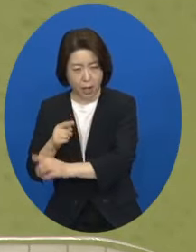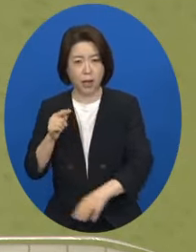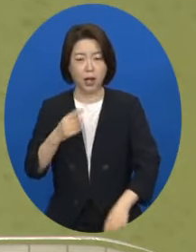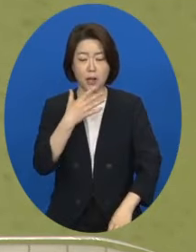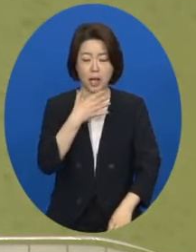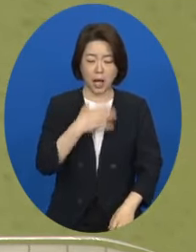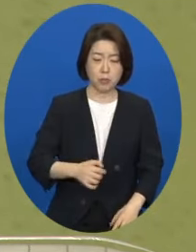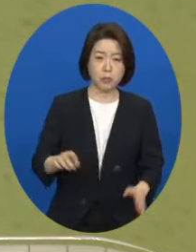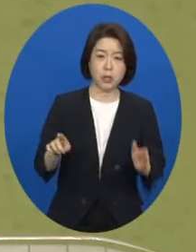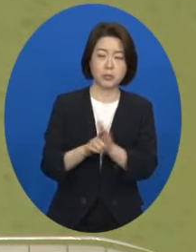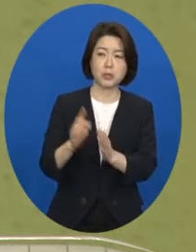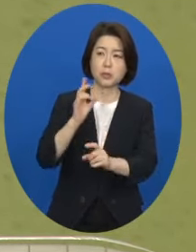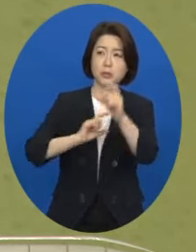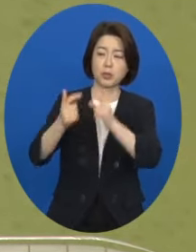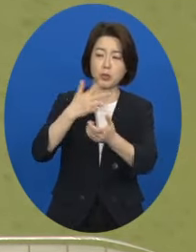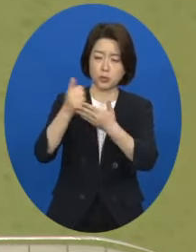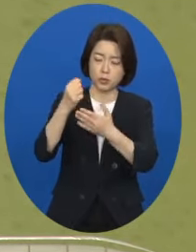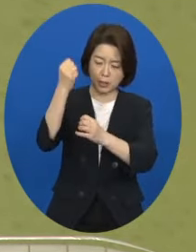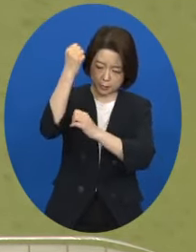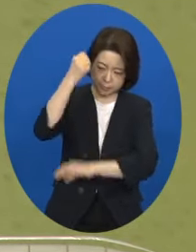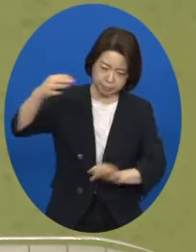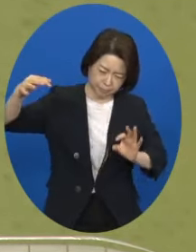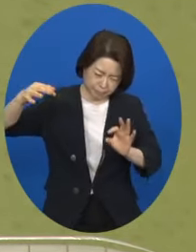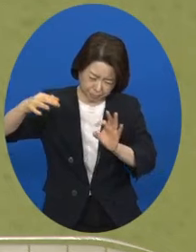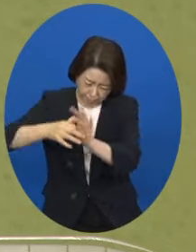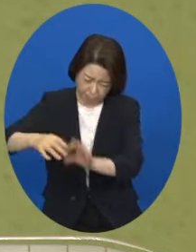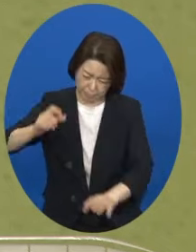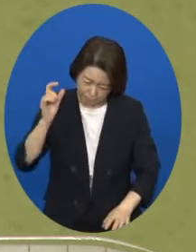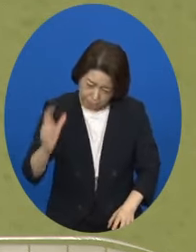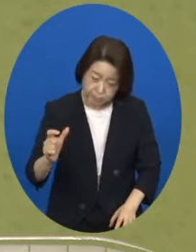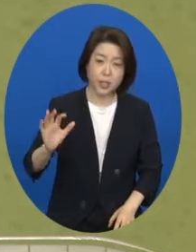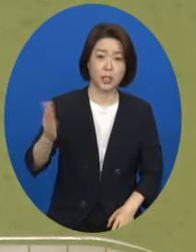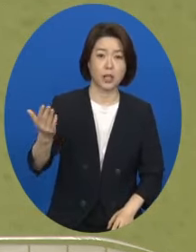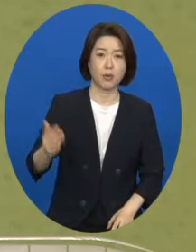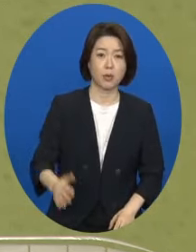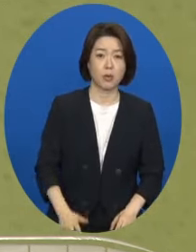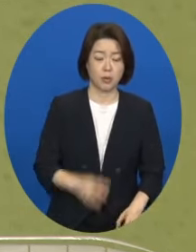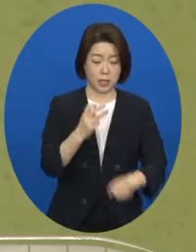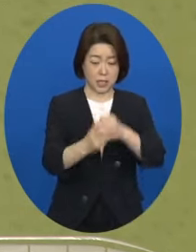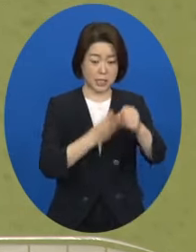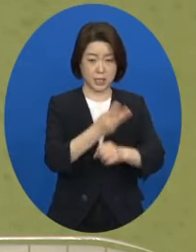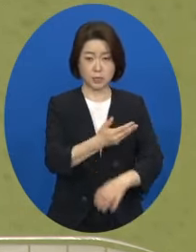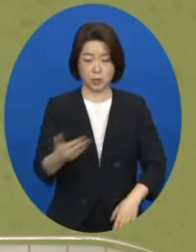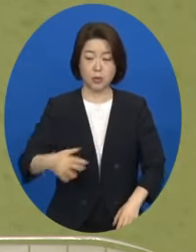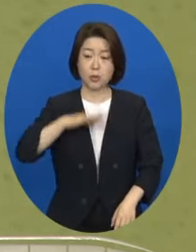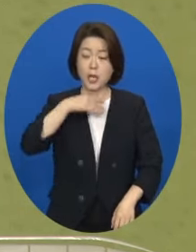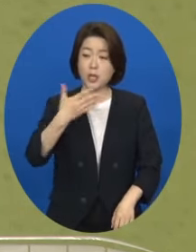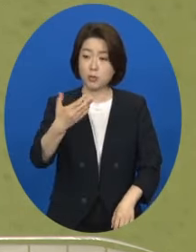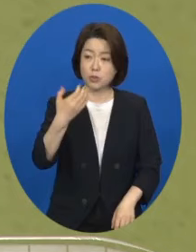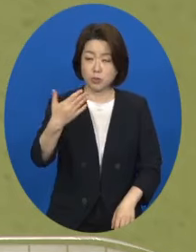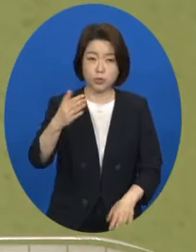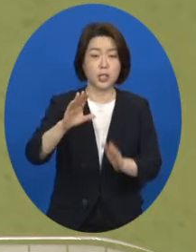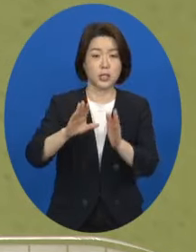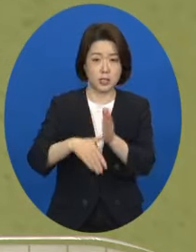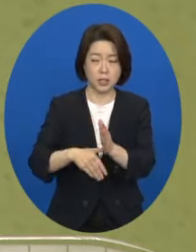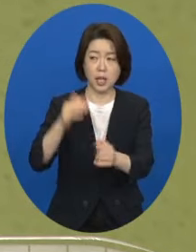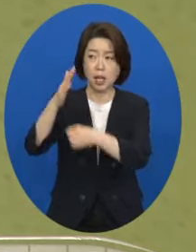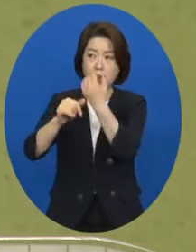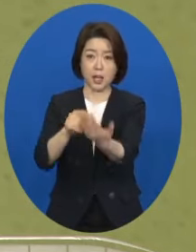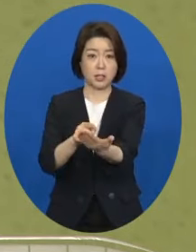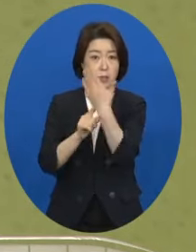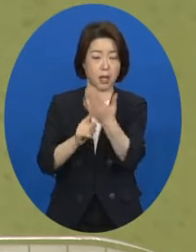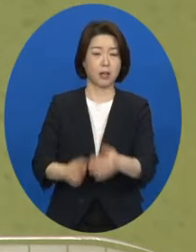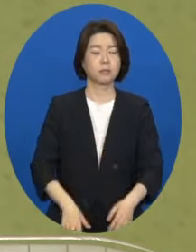더 주님께 뿌리 내릴 수 있는 기간으로 삼아주시고 13년 지나서 99세가 되어서 하나님이 나타나시죠. 아브라함아, 너